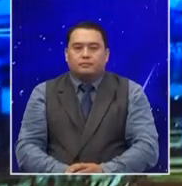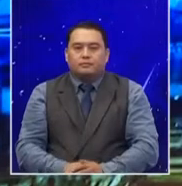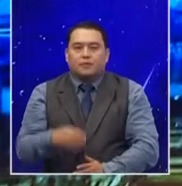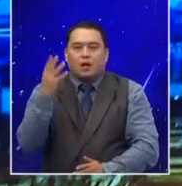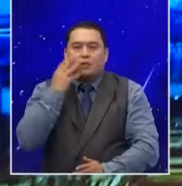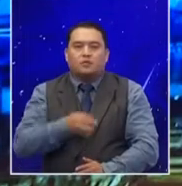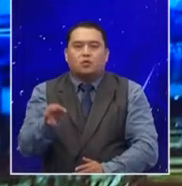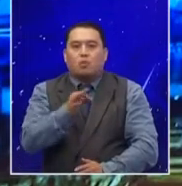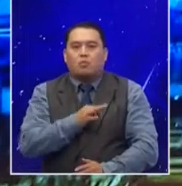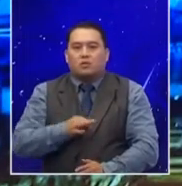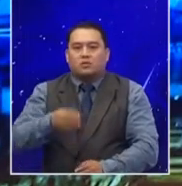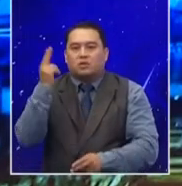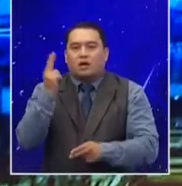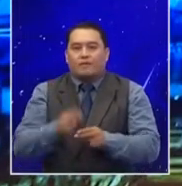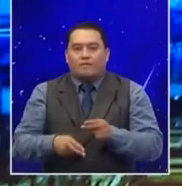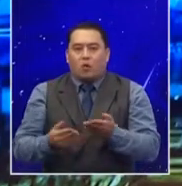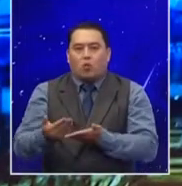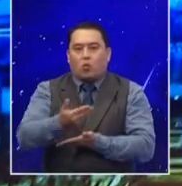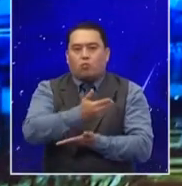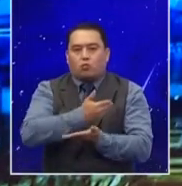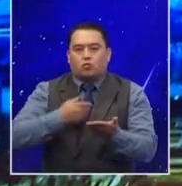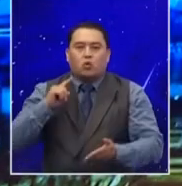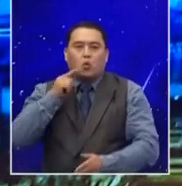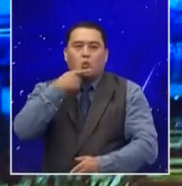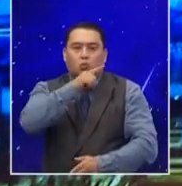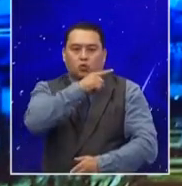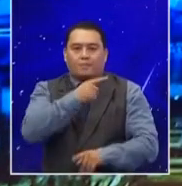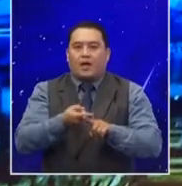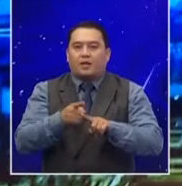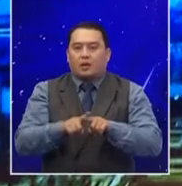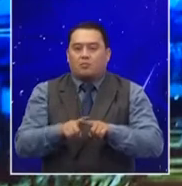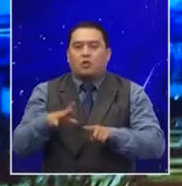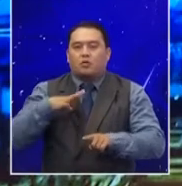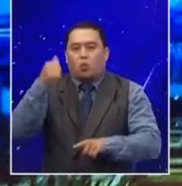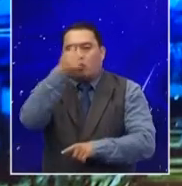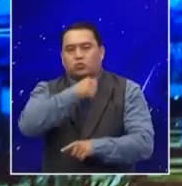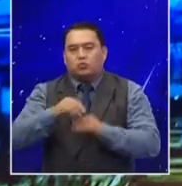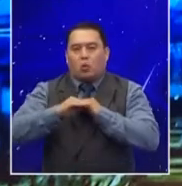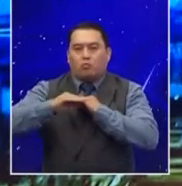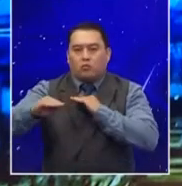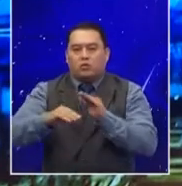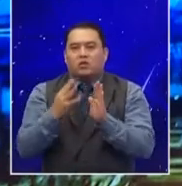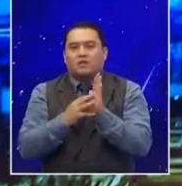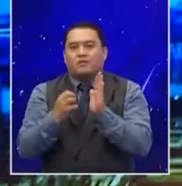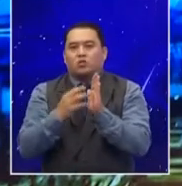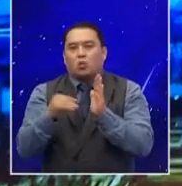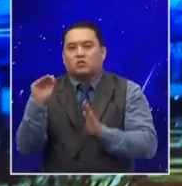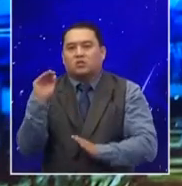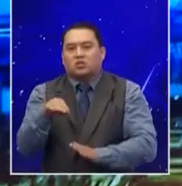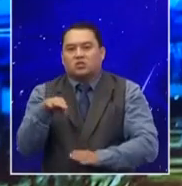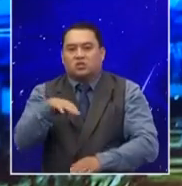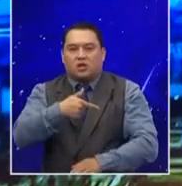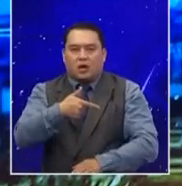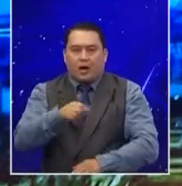В Алматинской области близится к концу уборка кукурузы. В этом году общая площадь ее посевов составляет около 90 тысяч